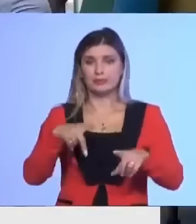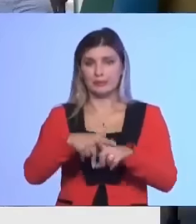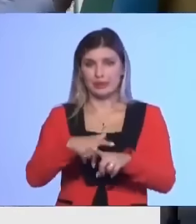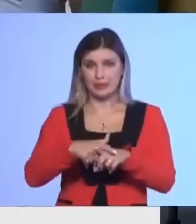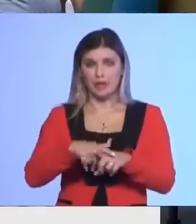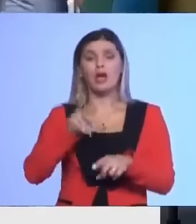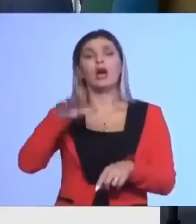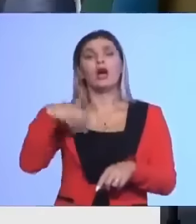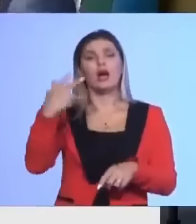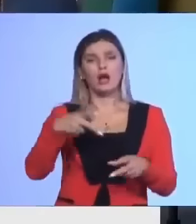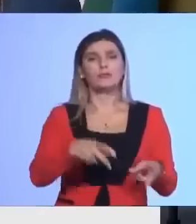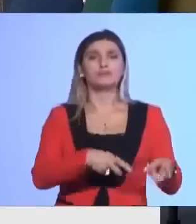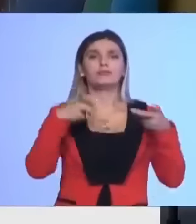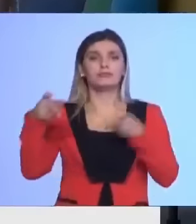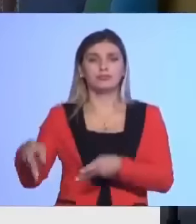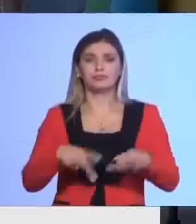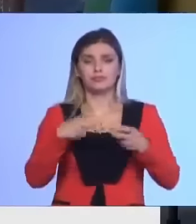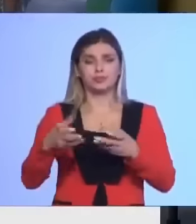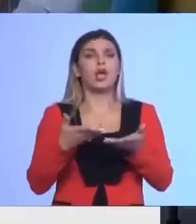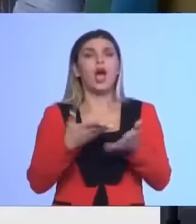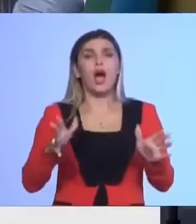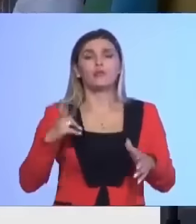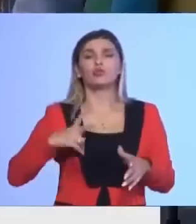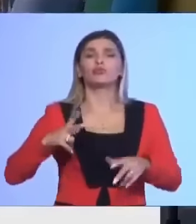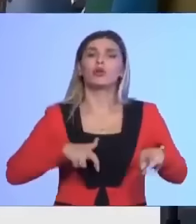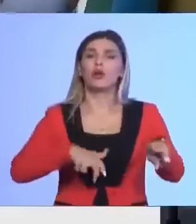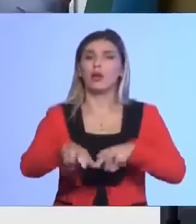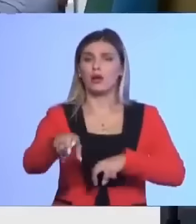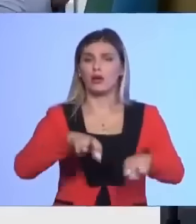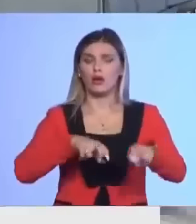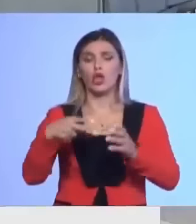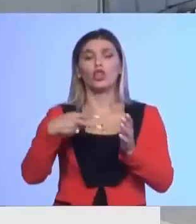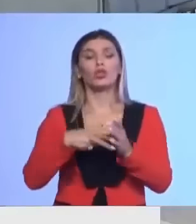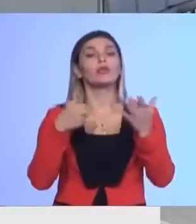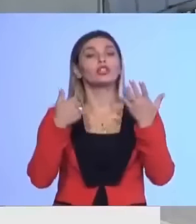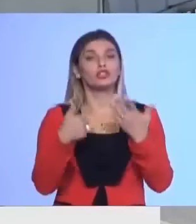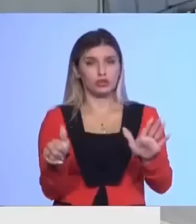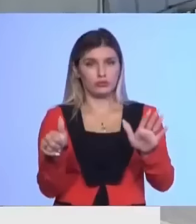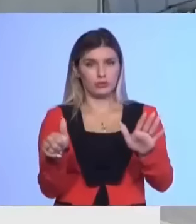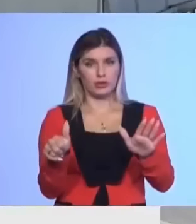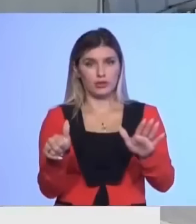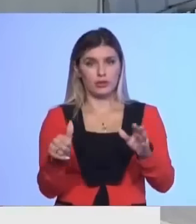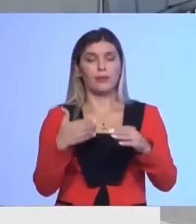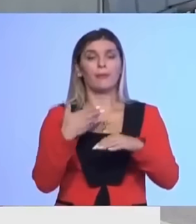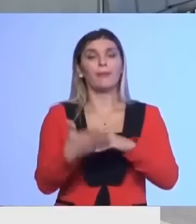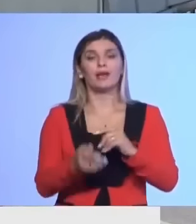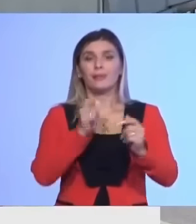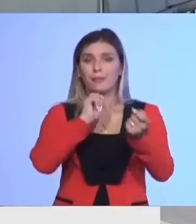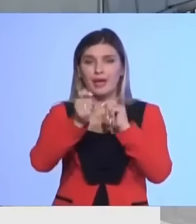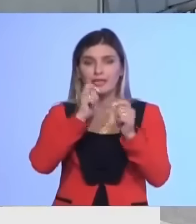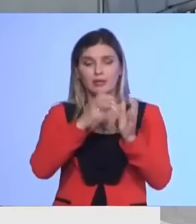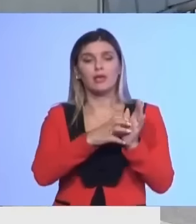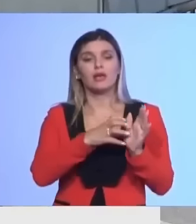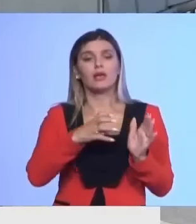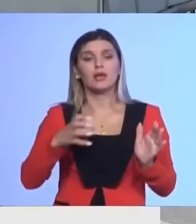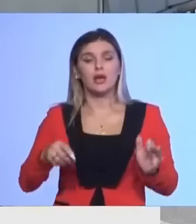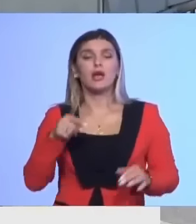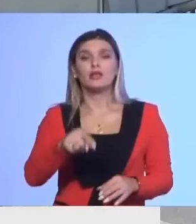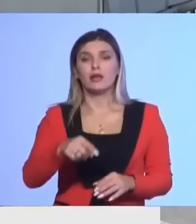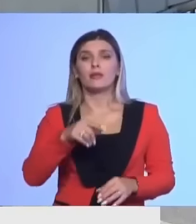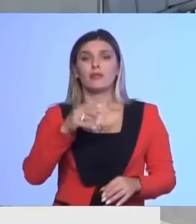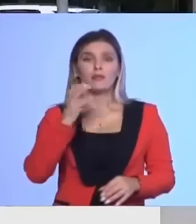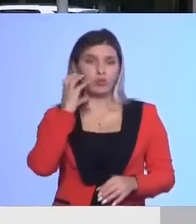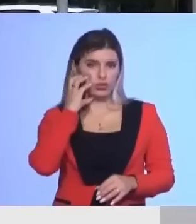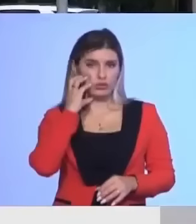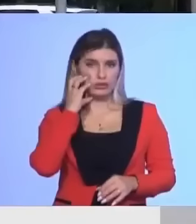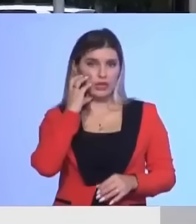larguan dhe ajo u hap për qarkullim të këmpësorve me 2016 pas negociatave të gjata në Bruxelles.